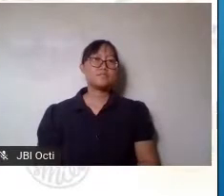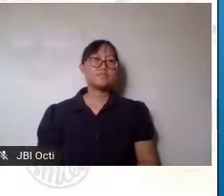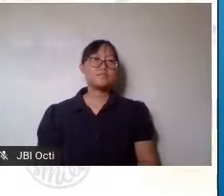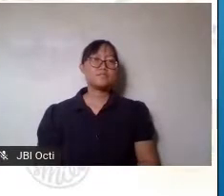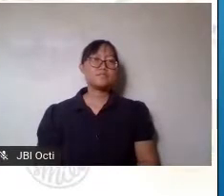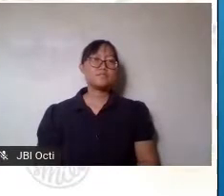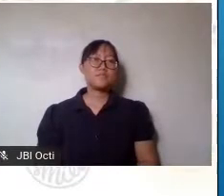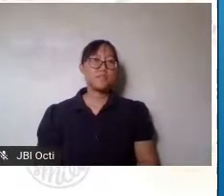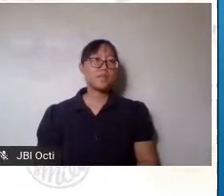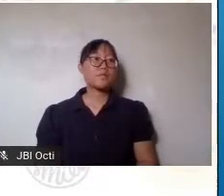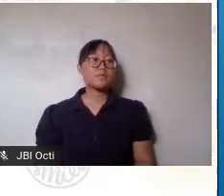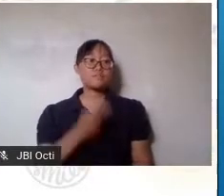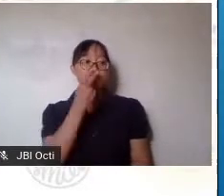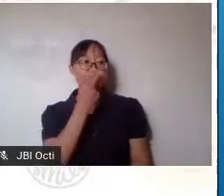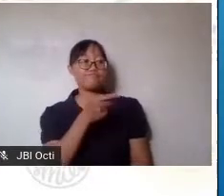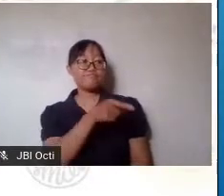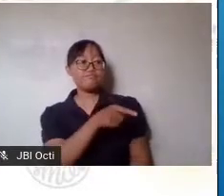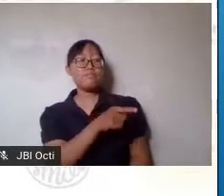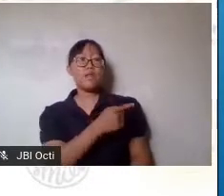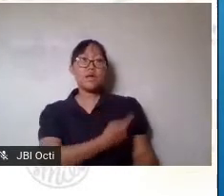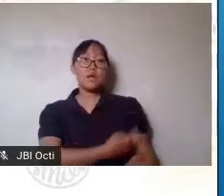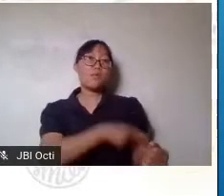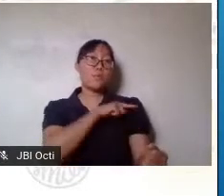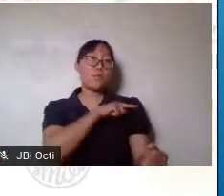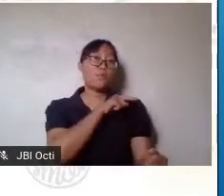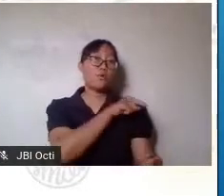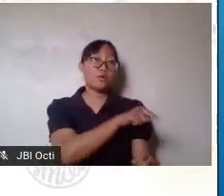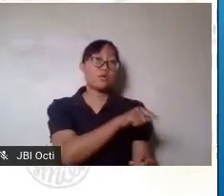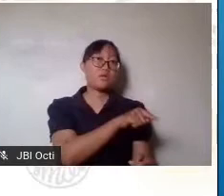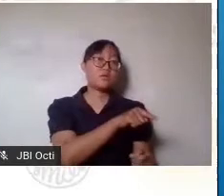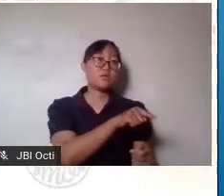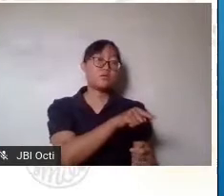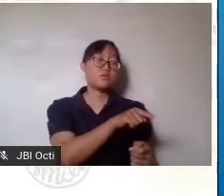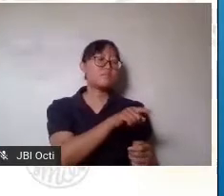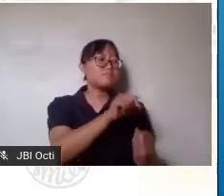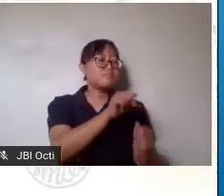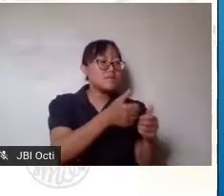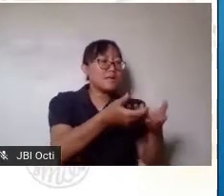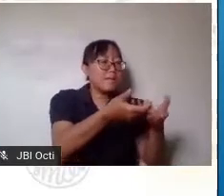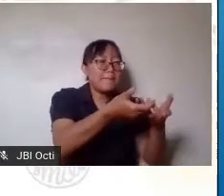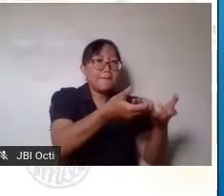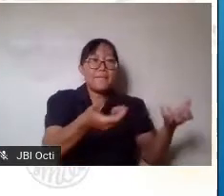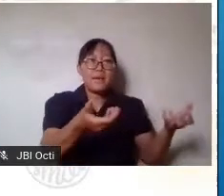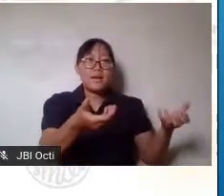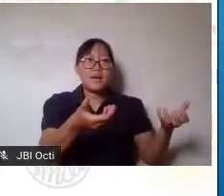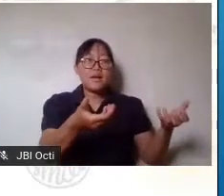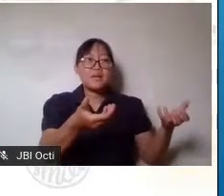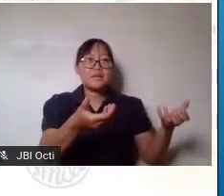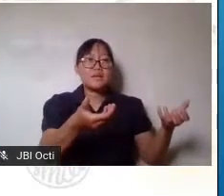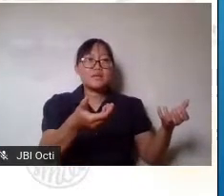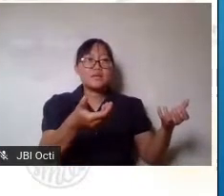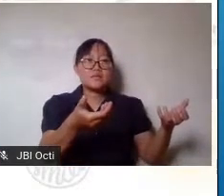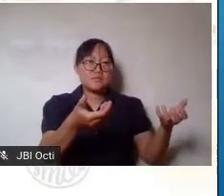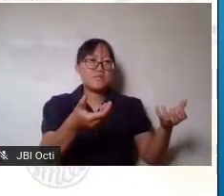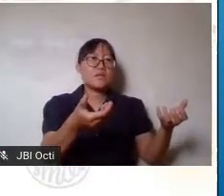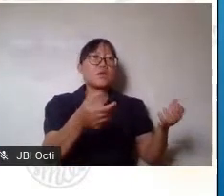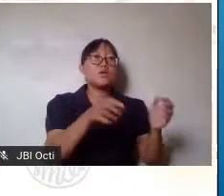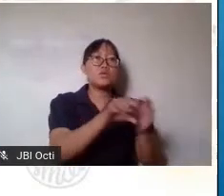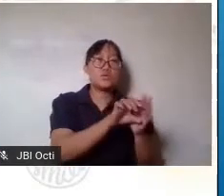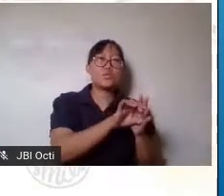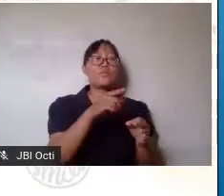potensi-potensi ini akan bisa kita bedakan untuk kalau dia memegang benda itu, jadi potensi kecerdasannya